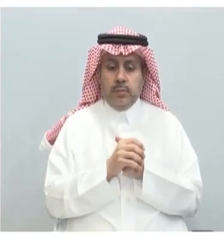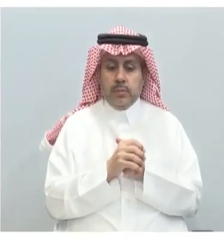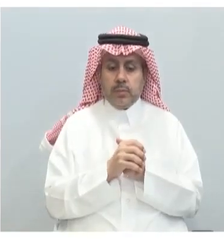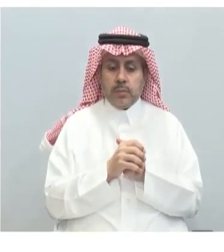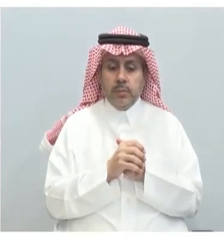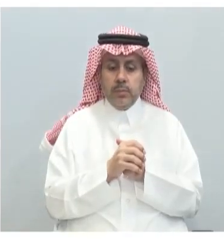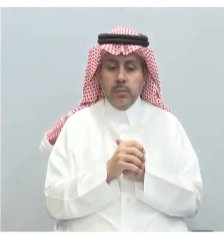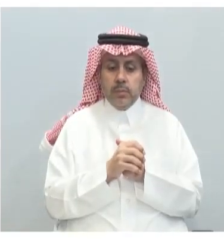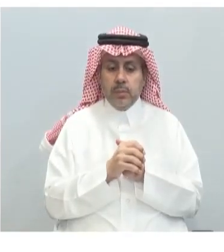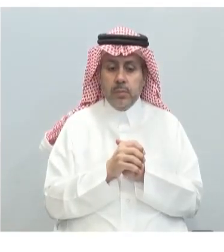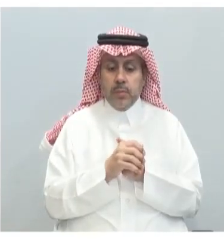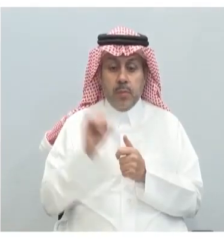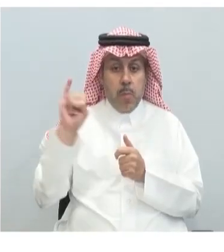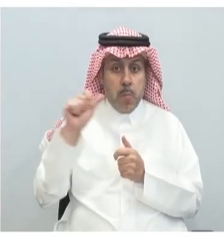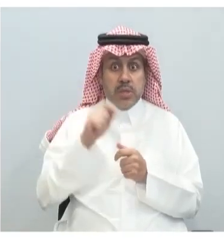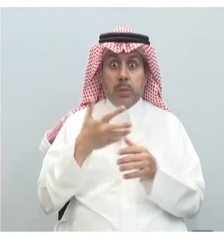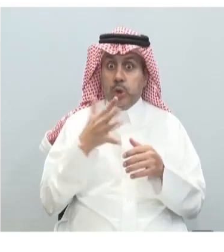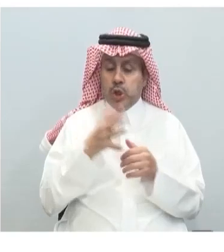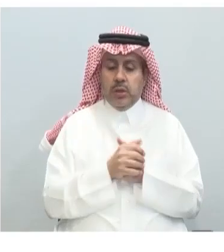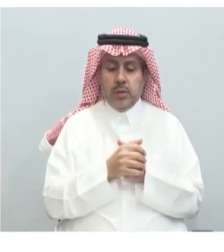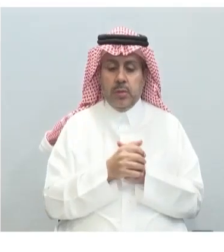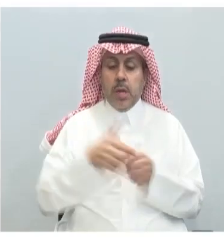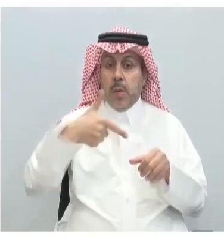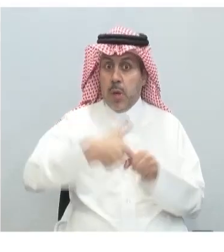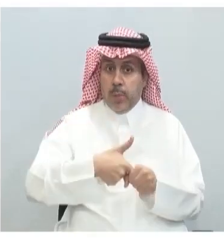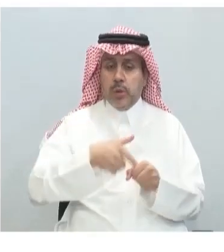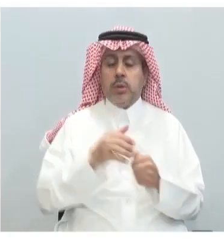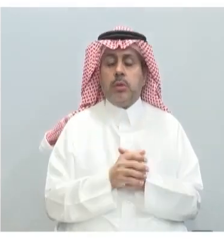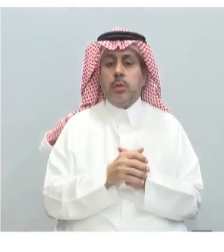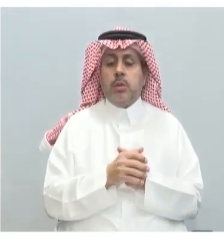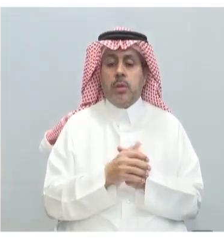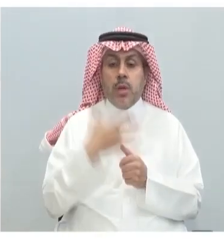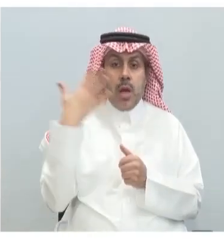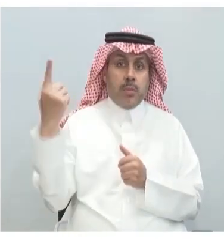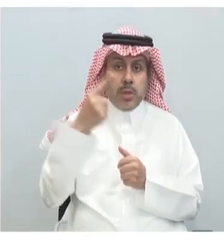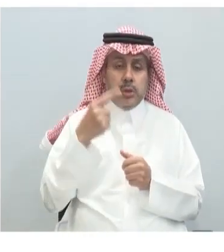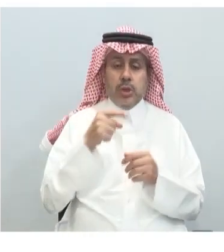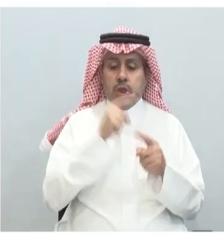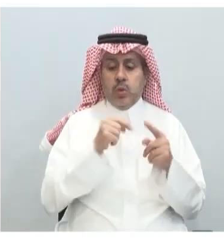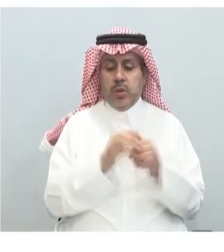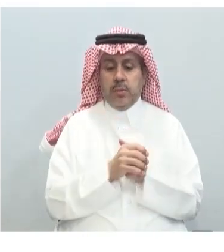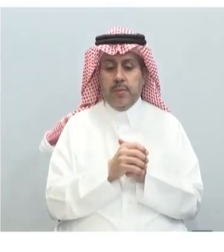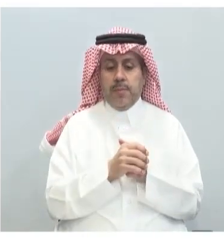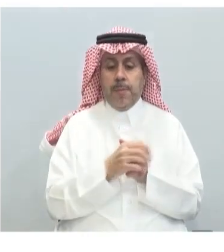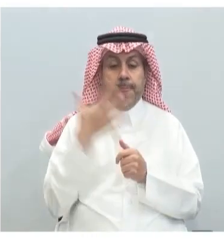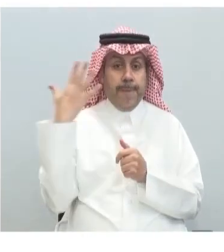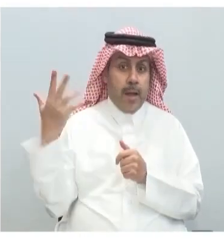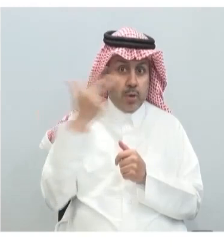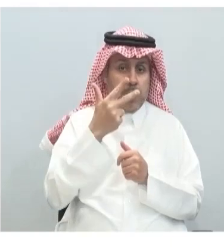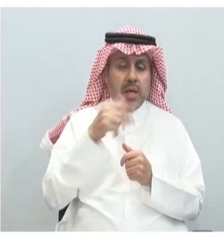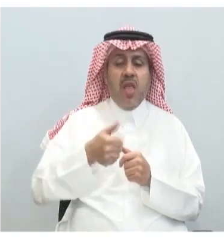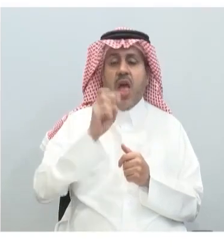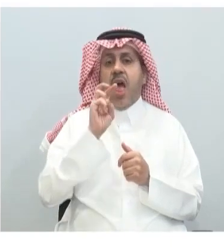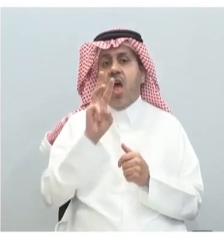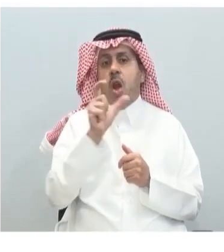ستكون هنا مصدر متجدد لوقود 15% من حجمه جازولين 85 سيكون ايثانول